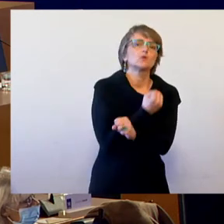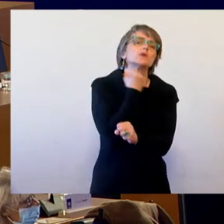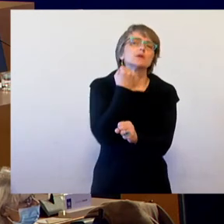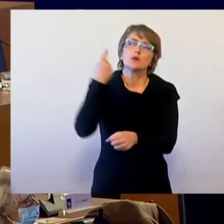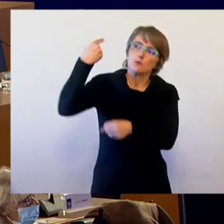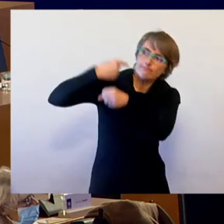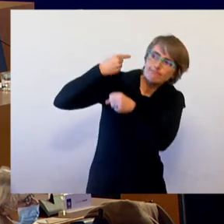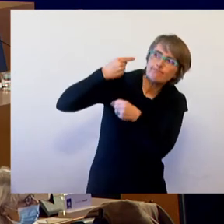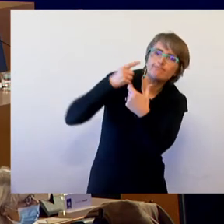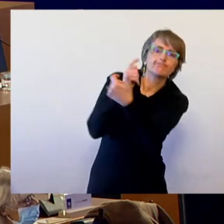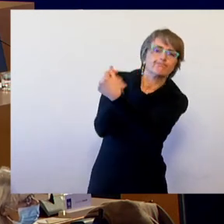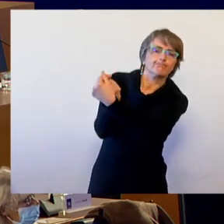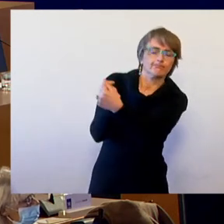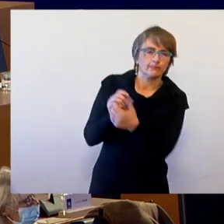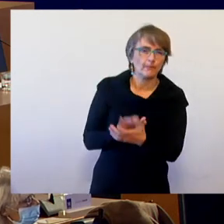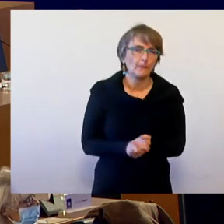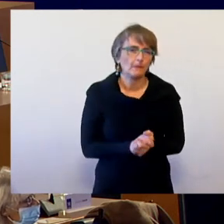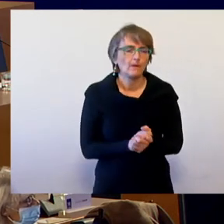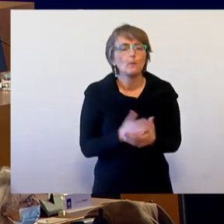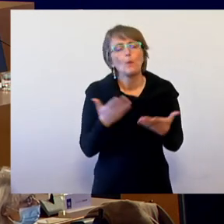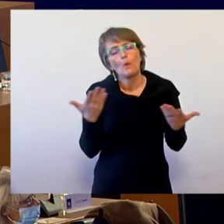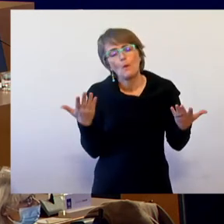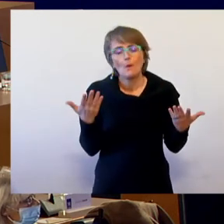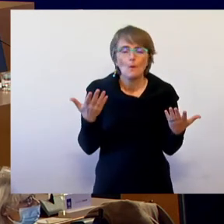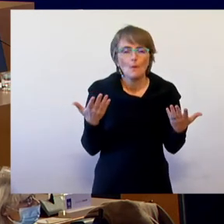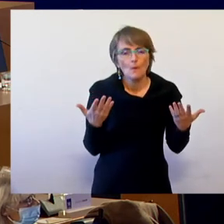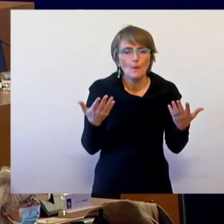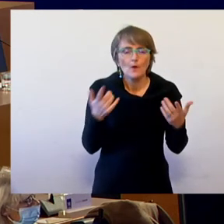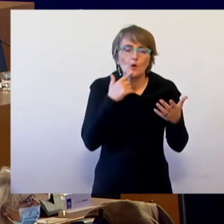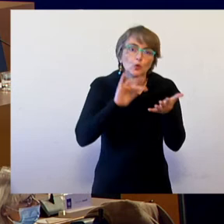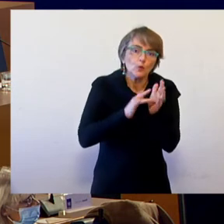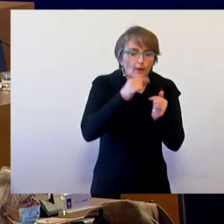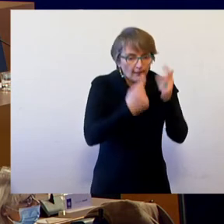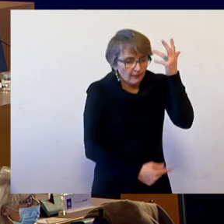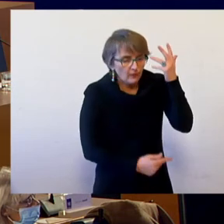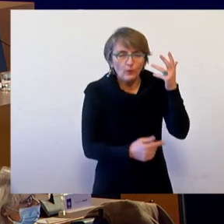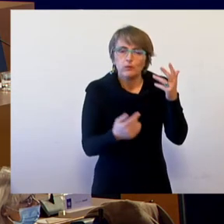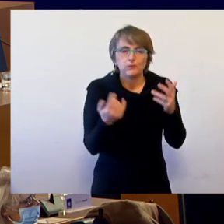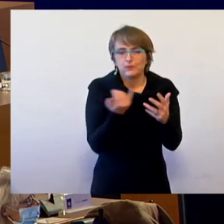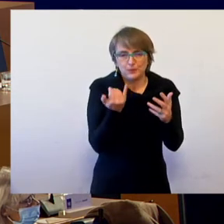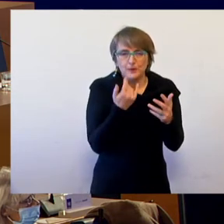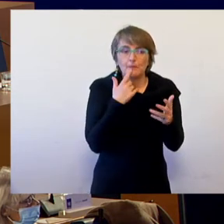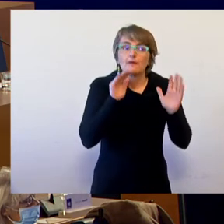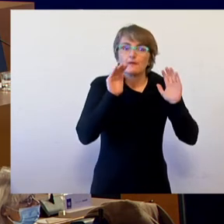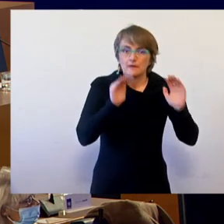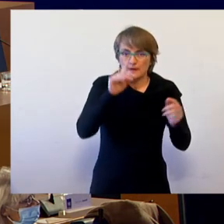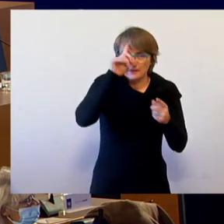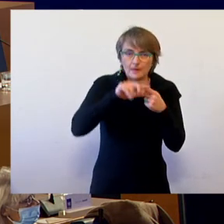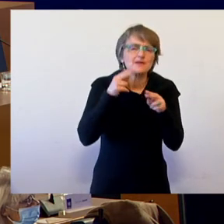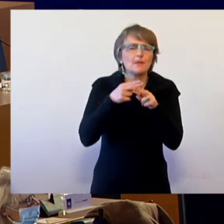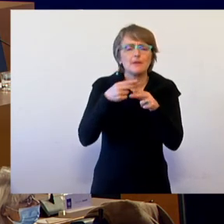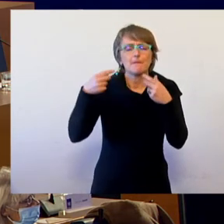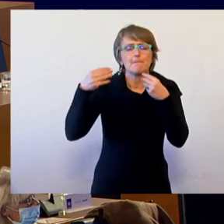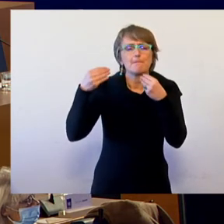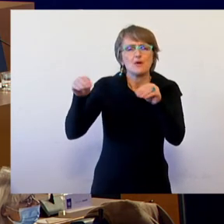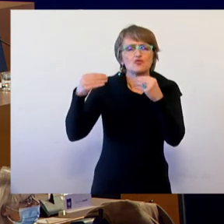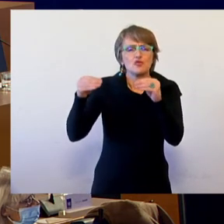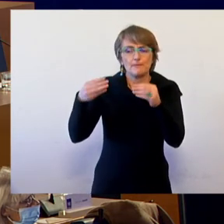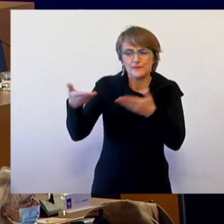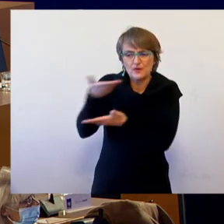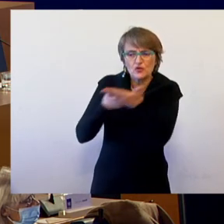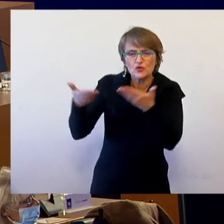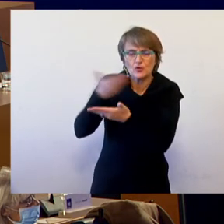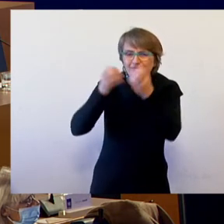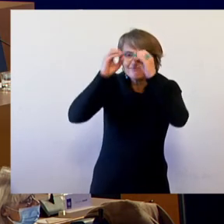les objectifs. Je vous passe la liste, mais celui de faire appel à un marché d'échange qui est comparable dans son fonctionnement au